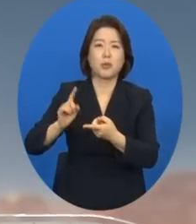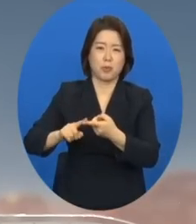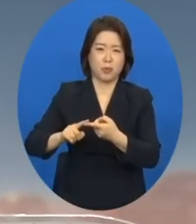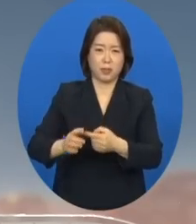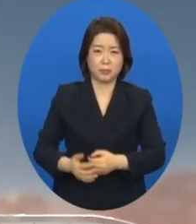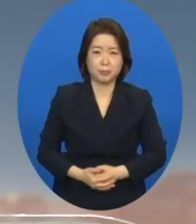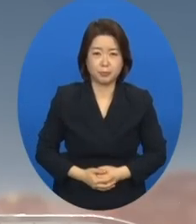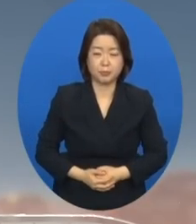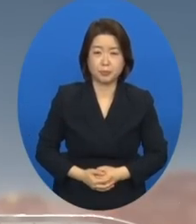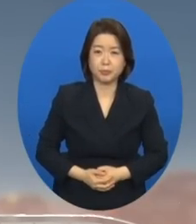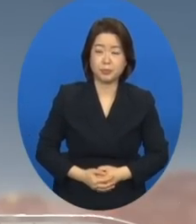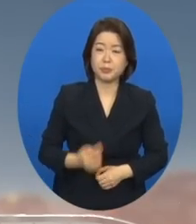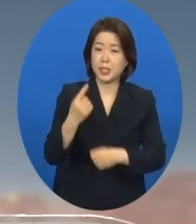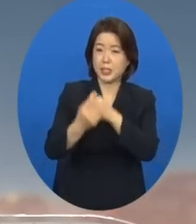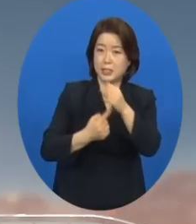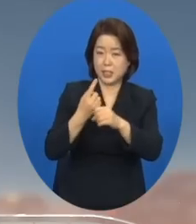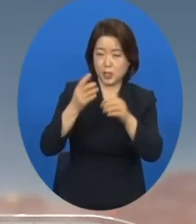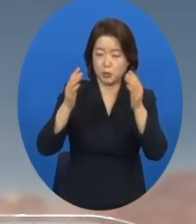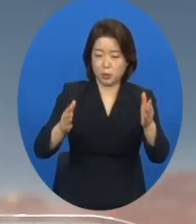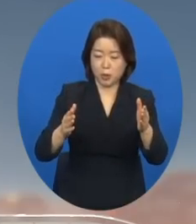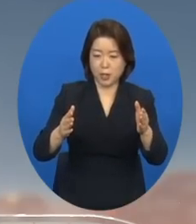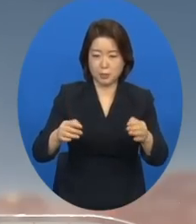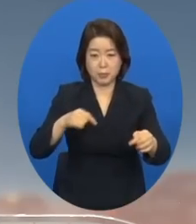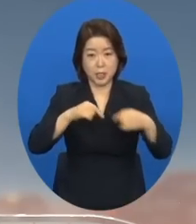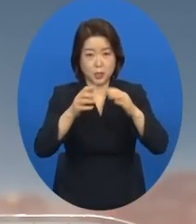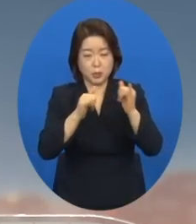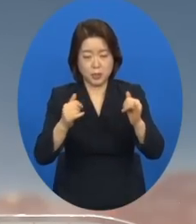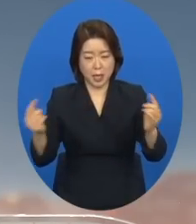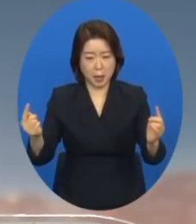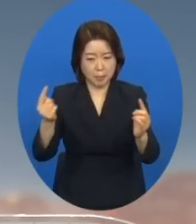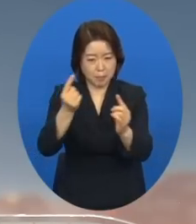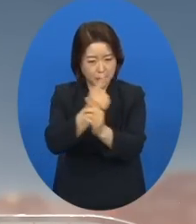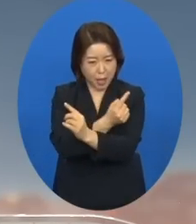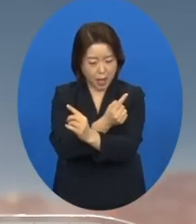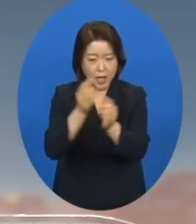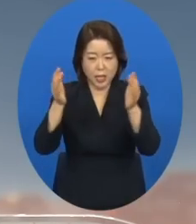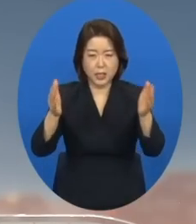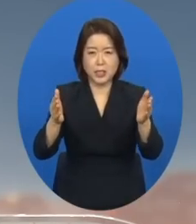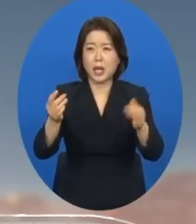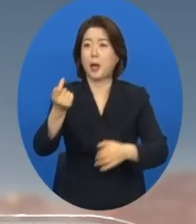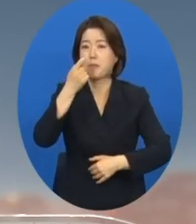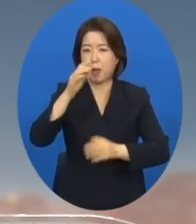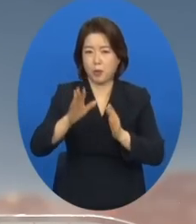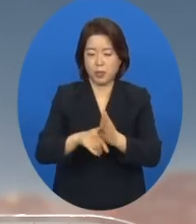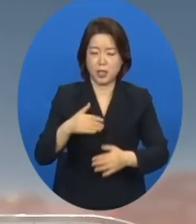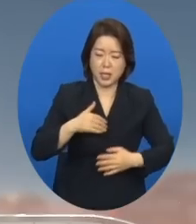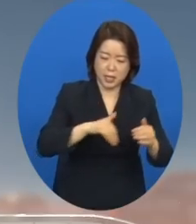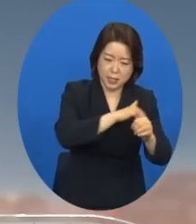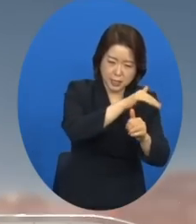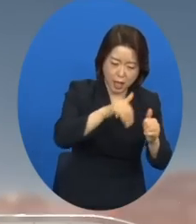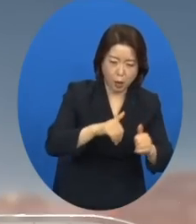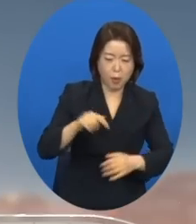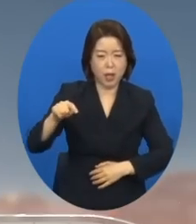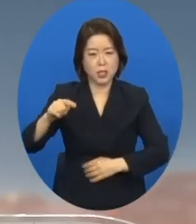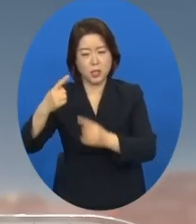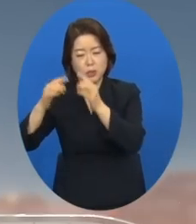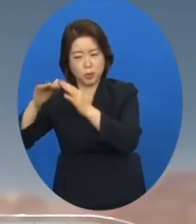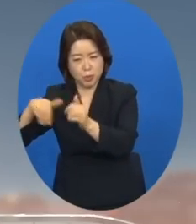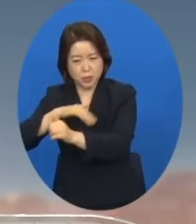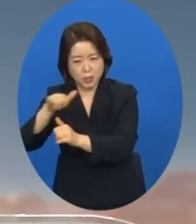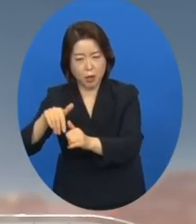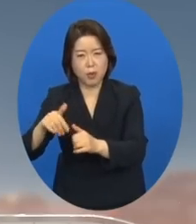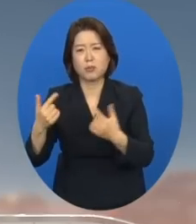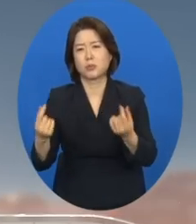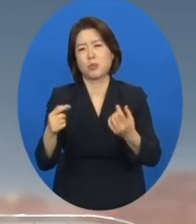1년간 리더십 교체 시기를 겪으면서 이 말씀이 참 공감이 되어서 저희 상황과 교회적인 상황이 매치가 되었기